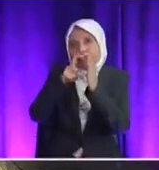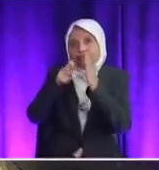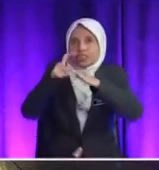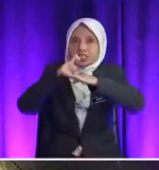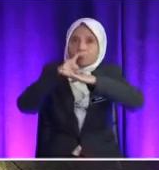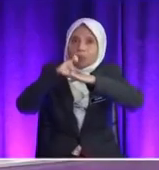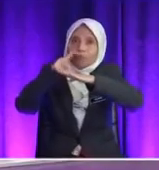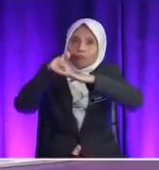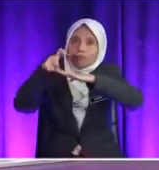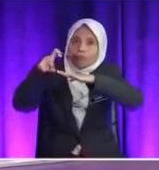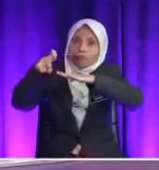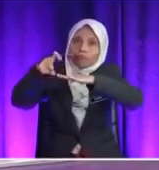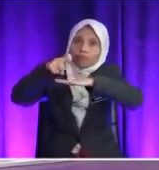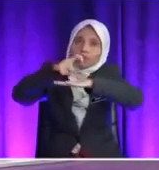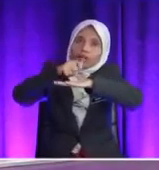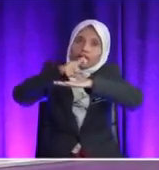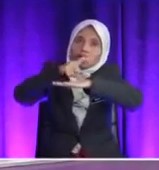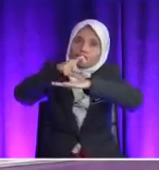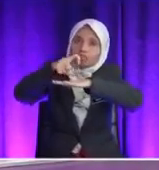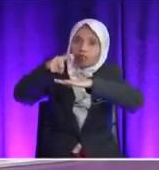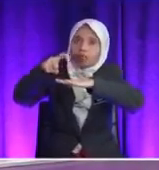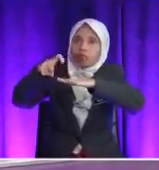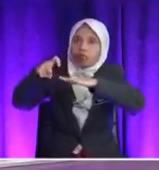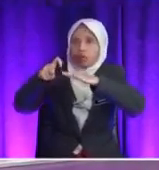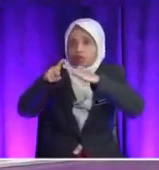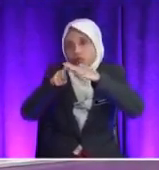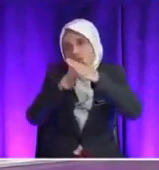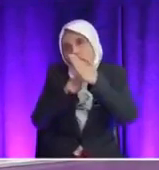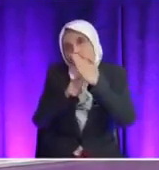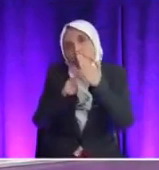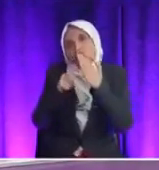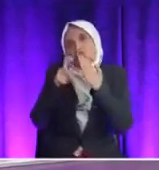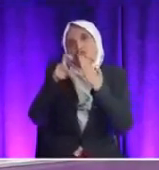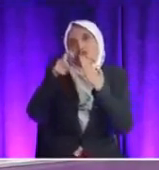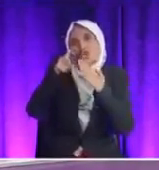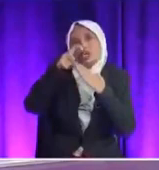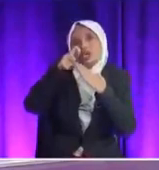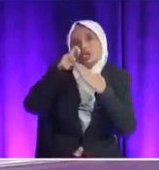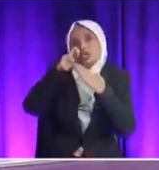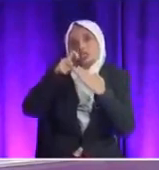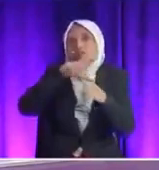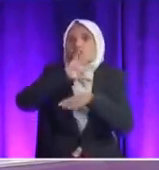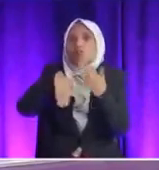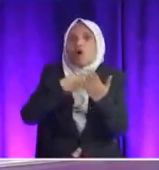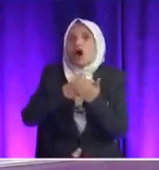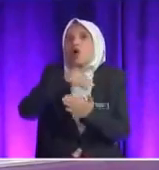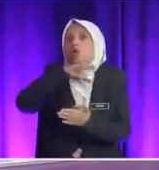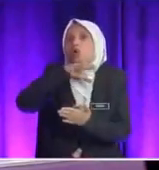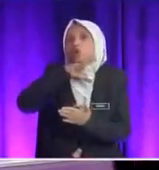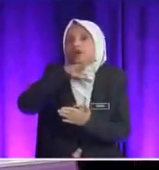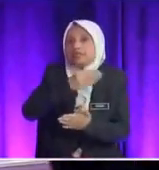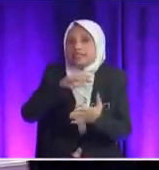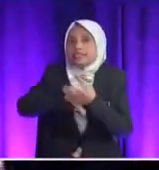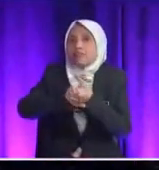daftar rata sabuang segala ah bekas-bekas Sabunnya kotoran yang melekat pada badan